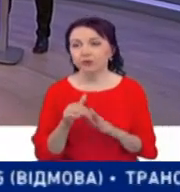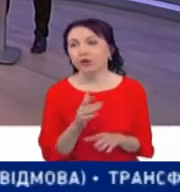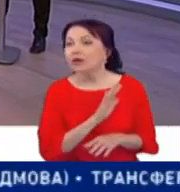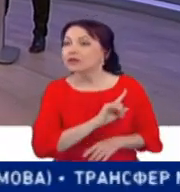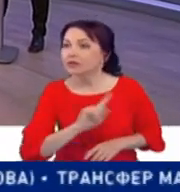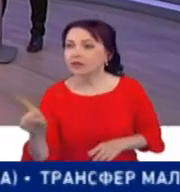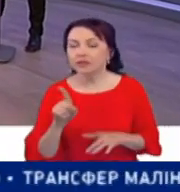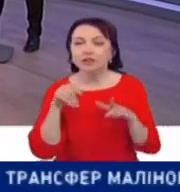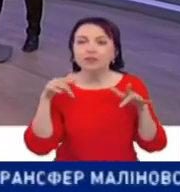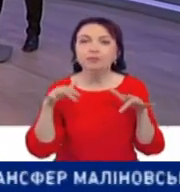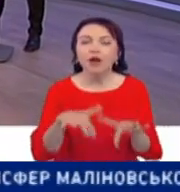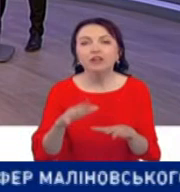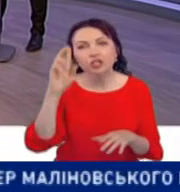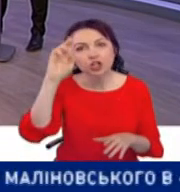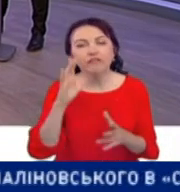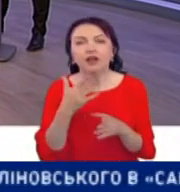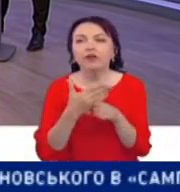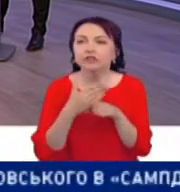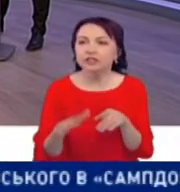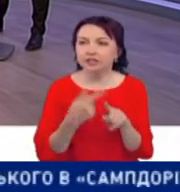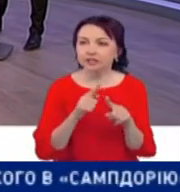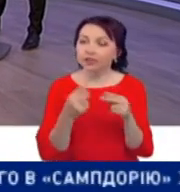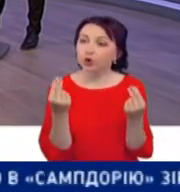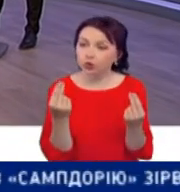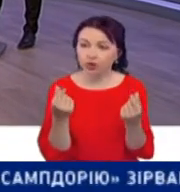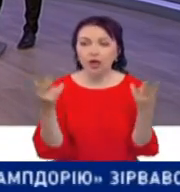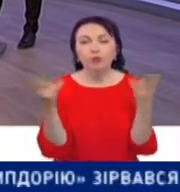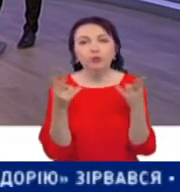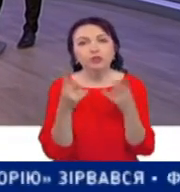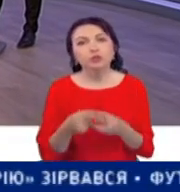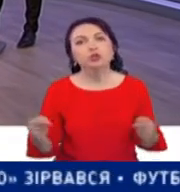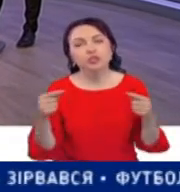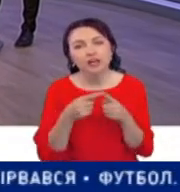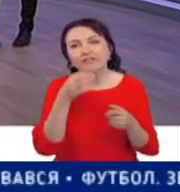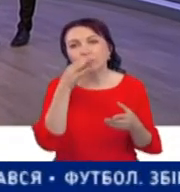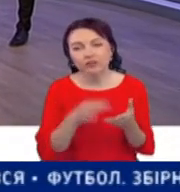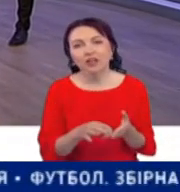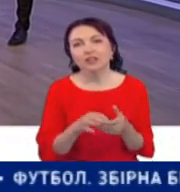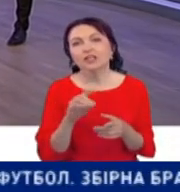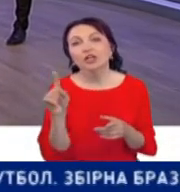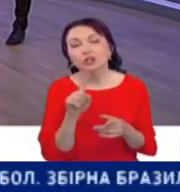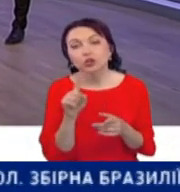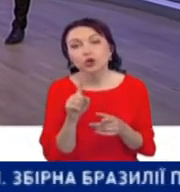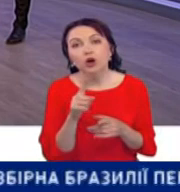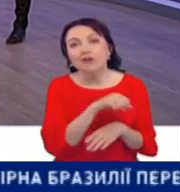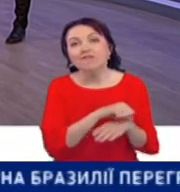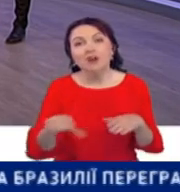справа держави, яка виділила на це гроші. Потрібно чітке відповідальність за те, що в рамках